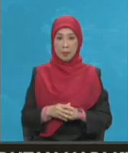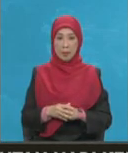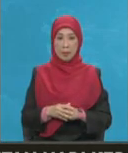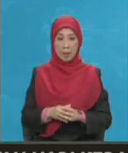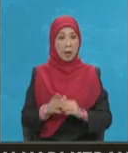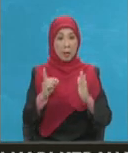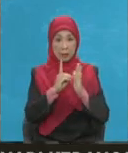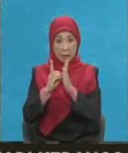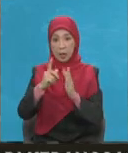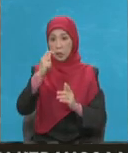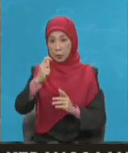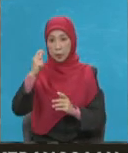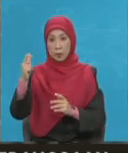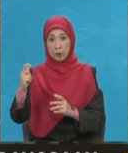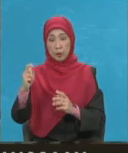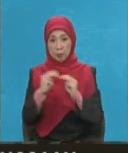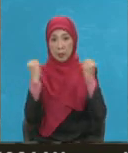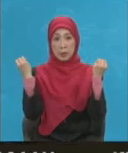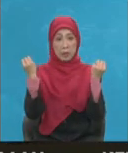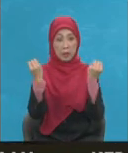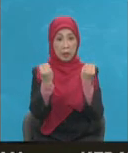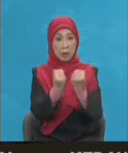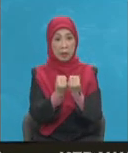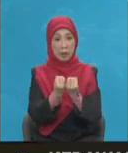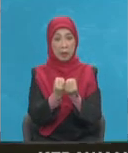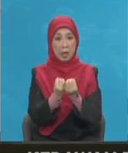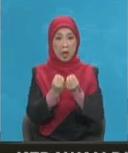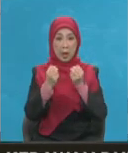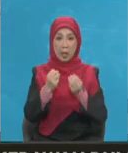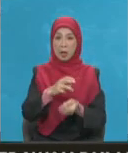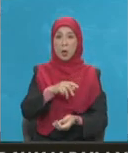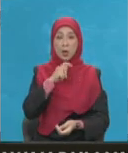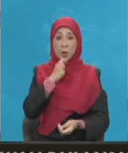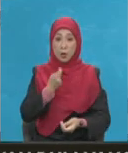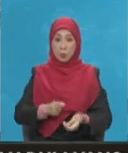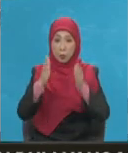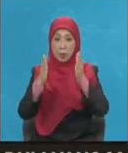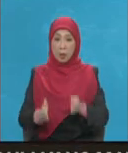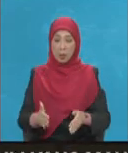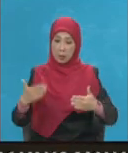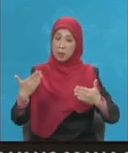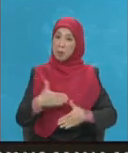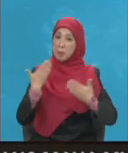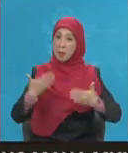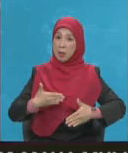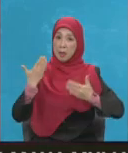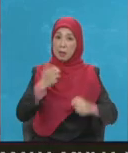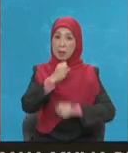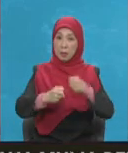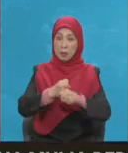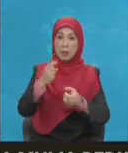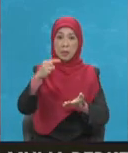Bagi daerah Tutong, masyarakat Bistari dan pusat kegiatan warga emas daerah Tutong antara yang turut memeriahkan sambutan tahun